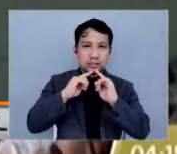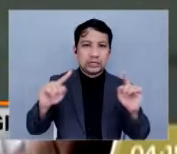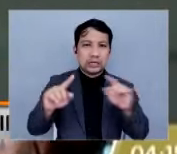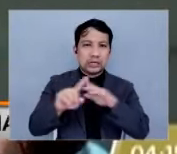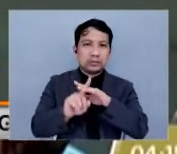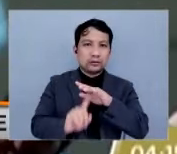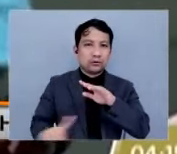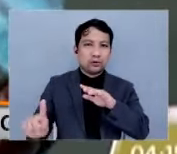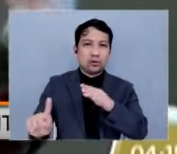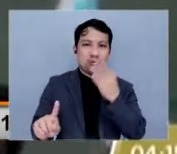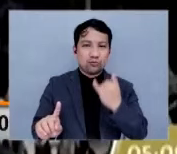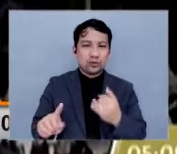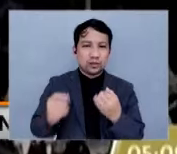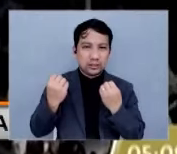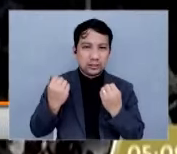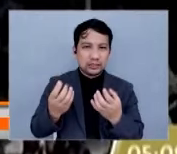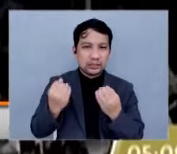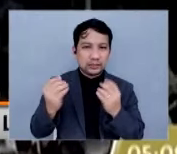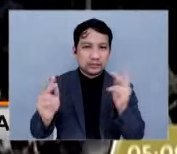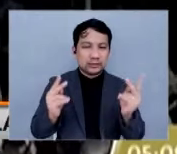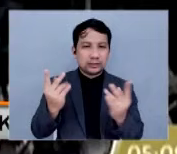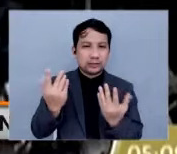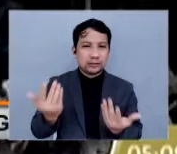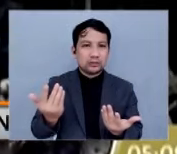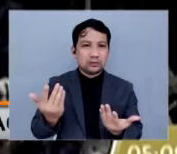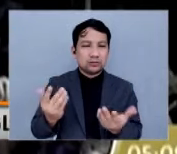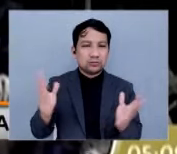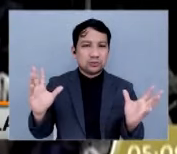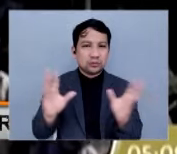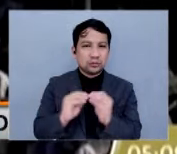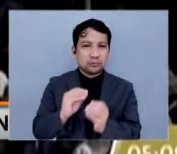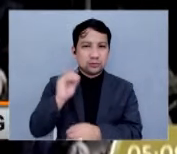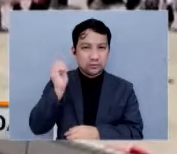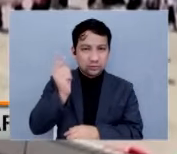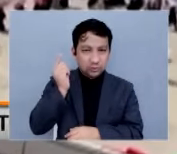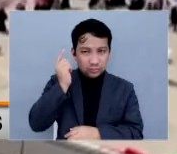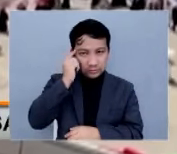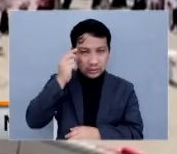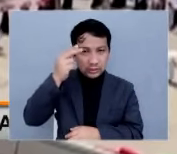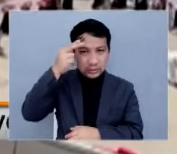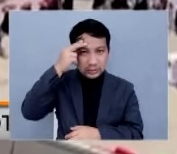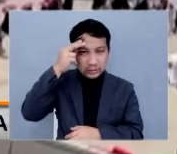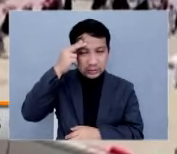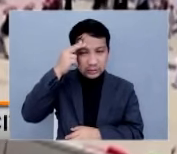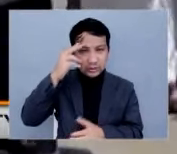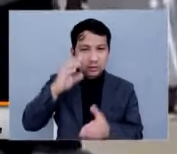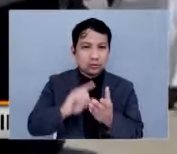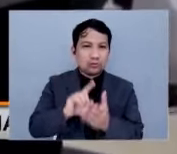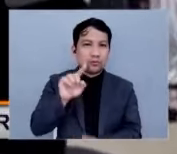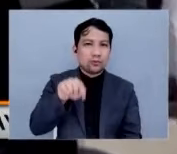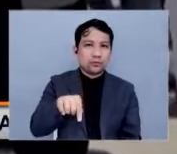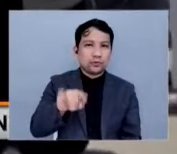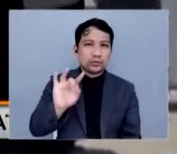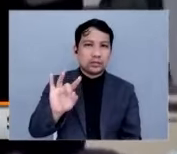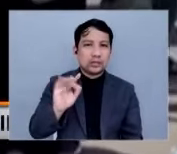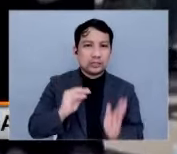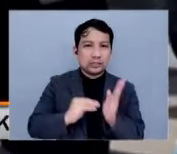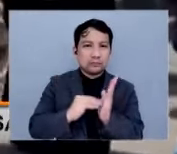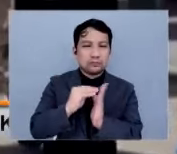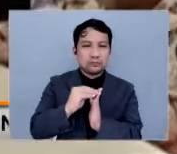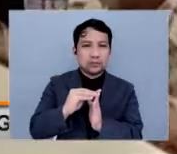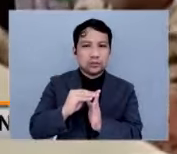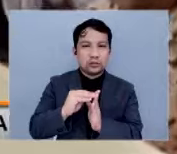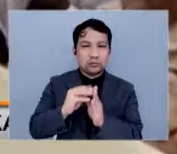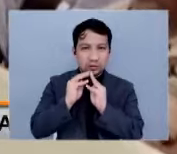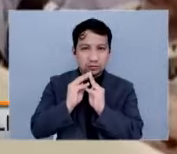dahil sa dami ng dumalo roon. Base sa datos ng gobyerno ng Saudi Arabia, 1.8 million pilgrims ang lumahok ngayong